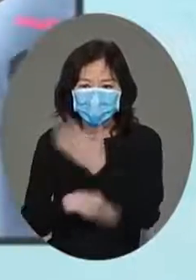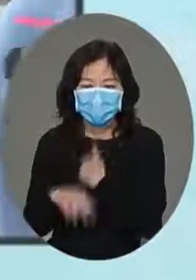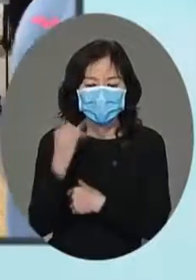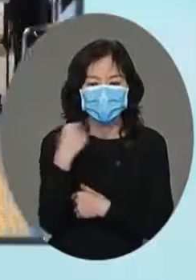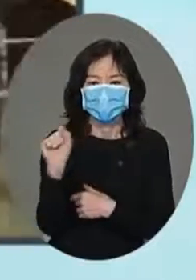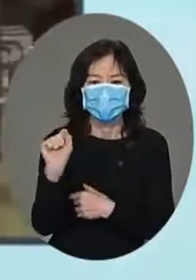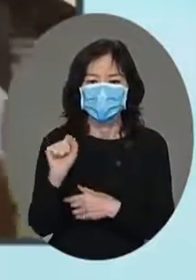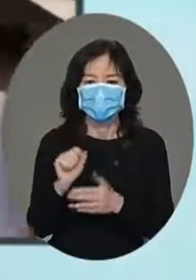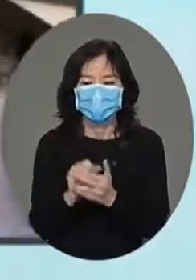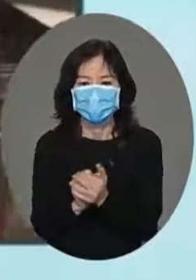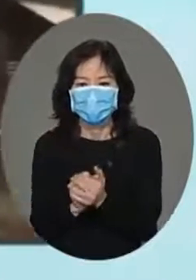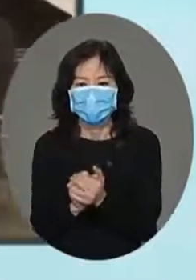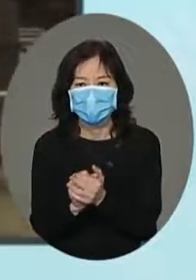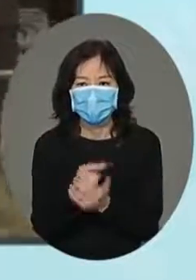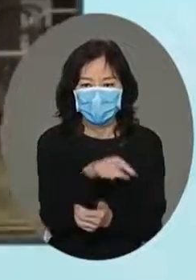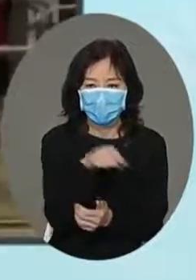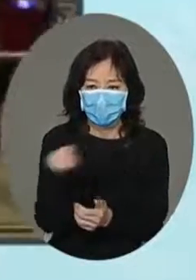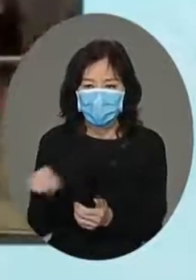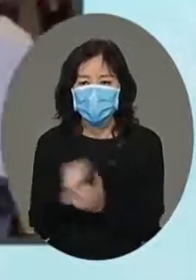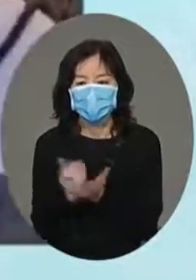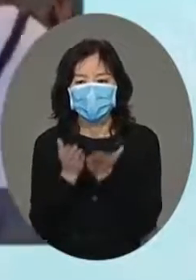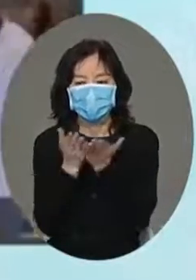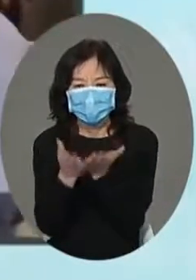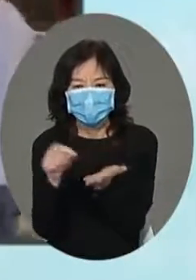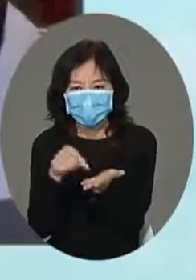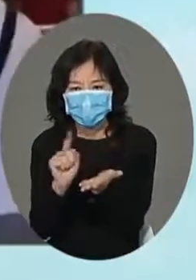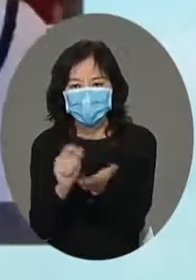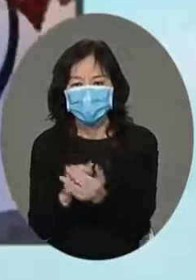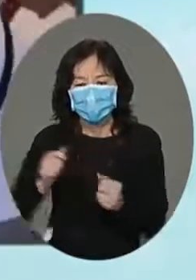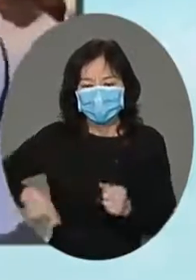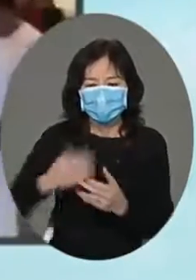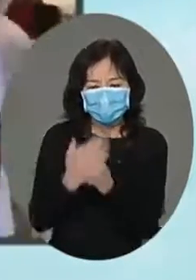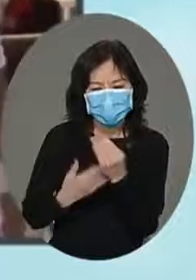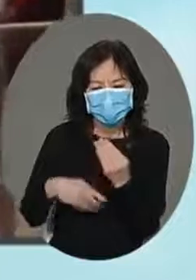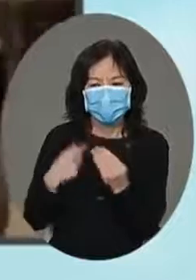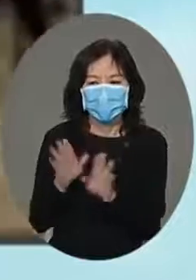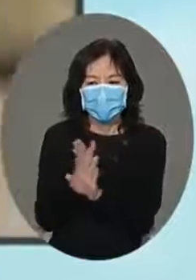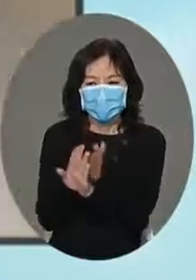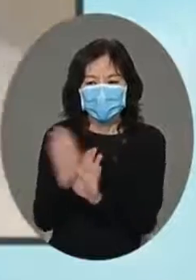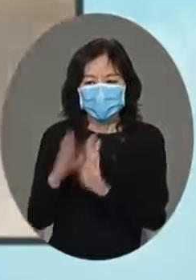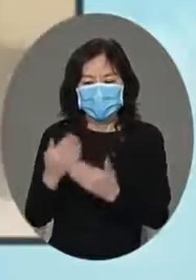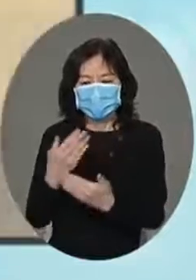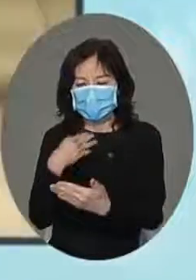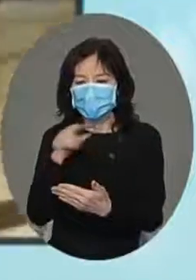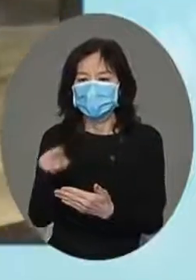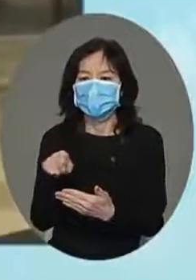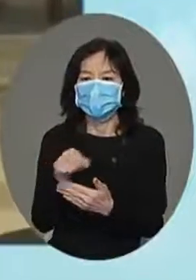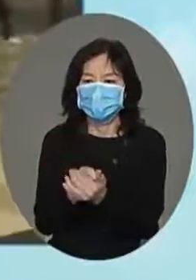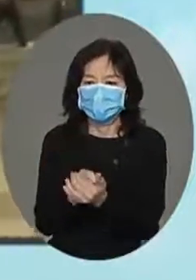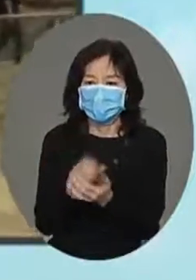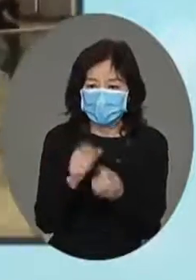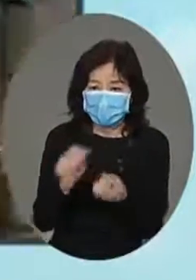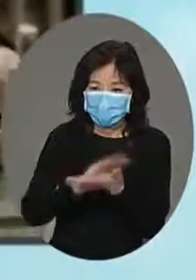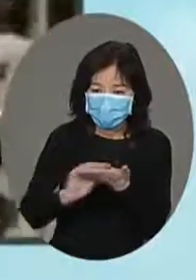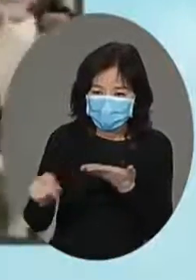控罪。控辯雙方提交結案陳詞，法官葉助文在開庭的時候先向主控官釐